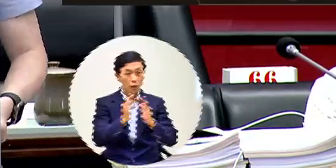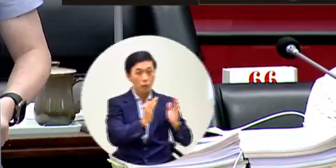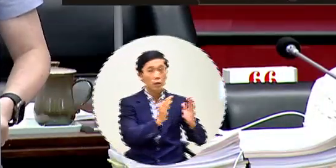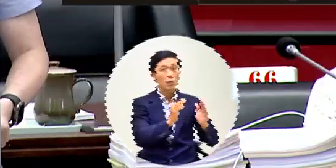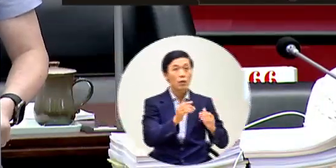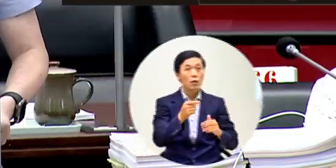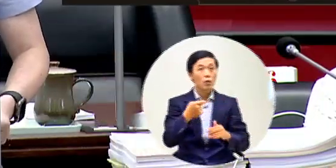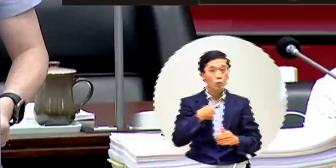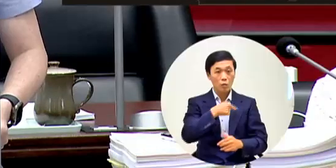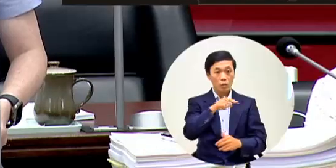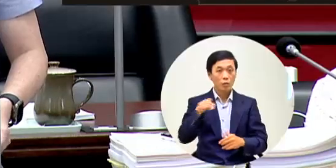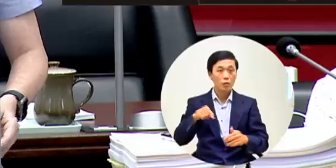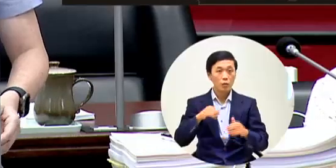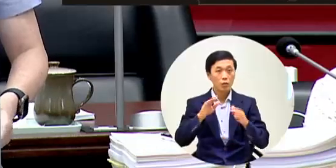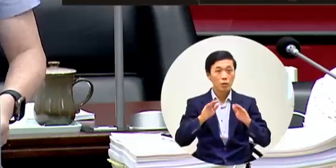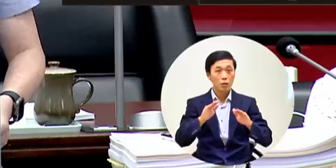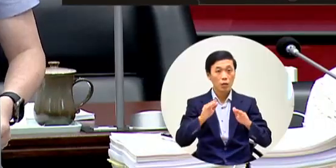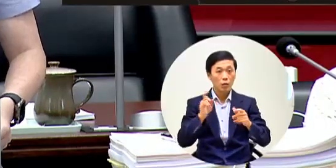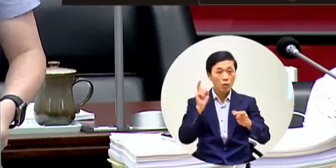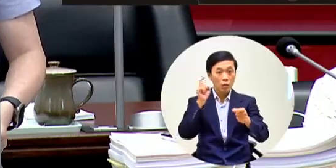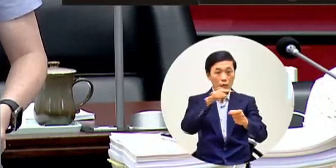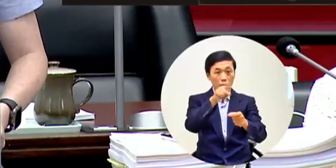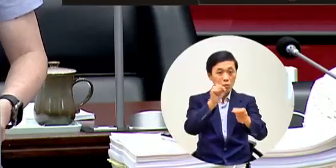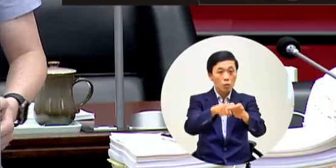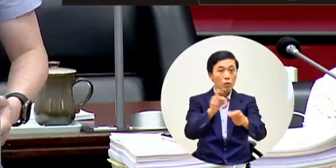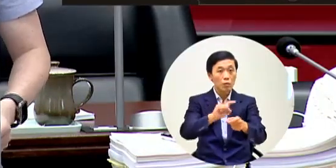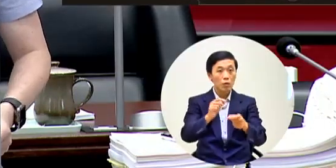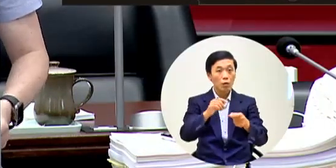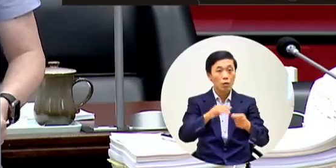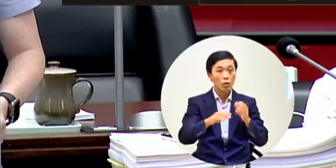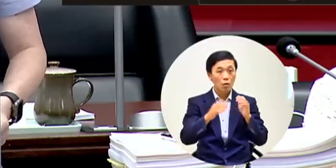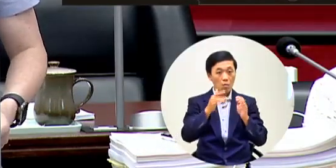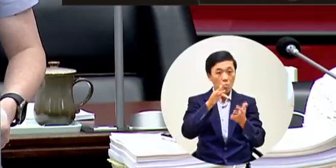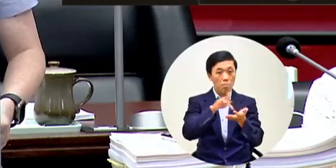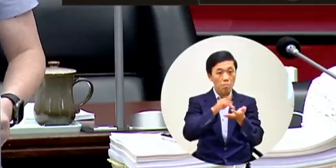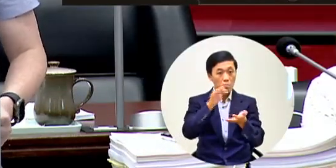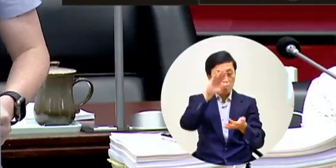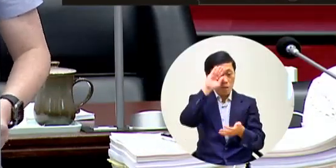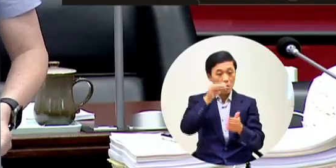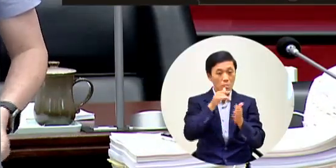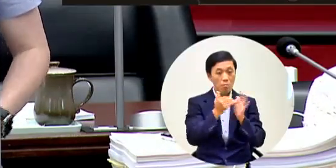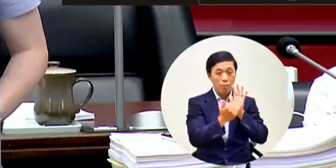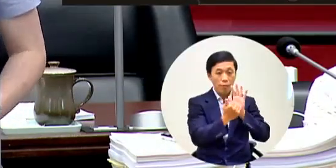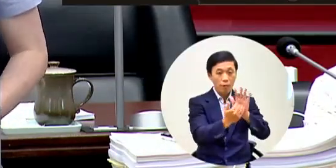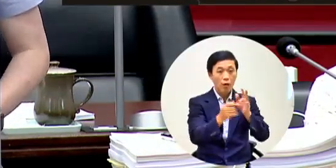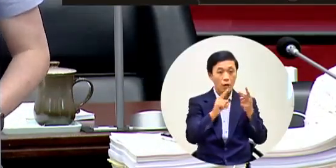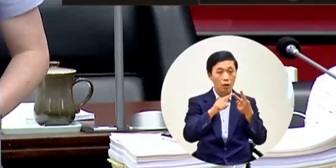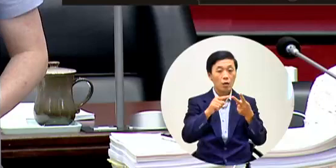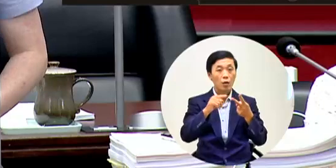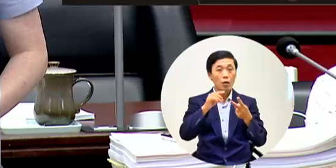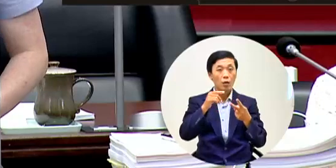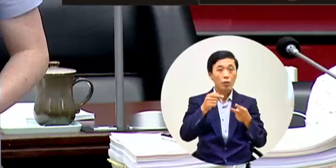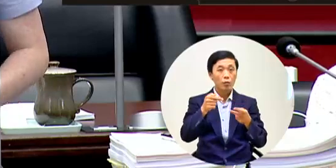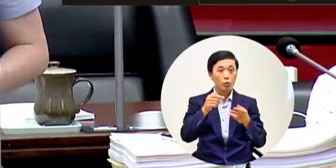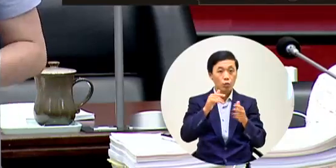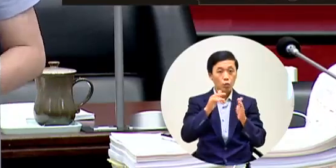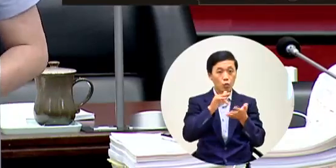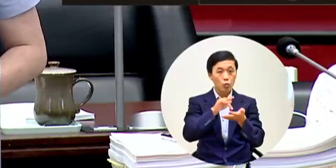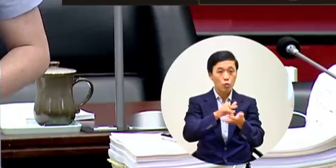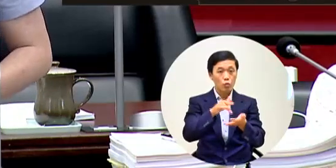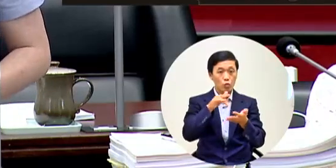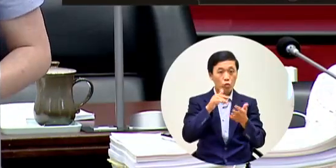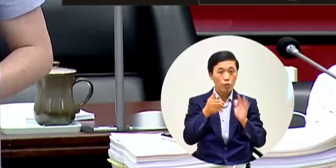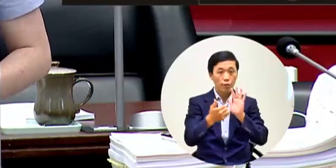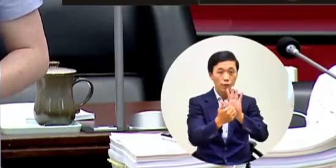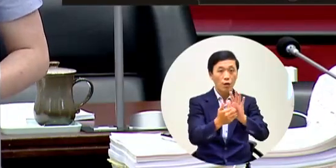讲哦，咱即卖上大的目标就是防汛、防台还有防疫。我想过一项就是咱八月十五市长的选举